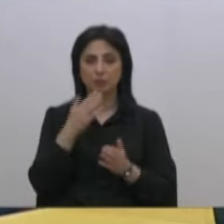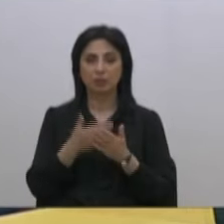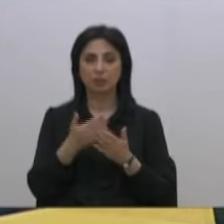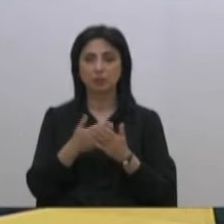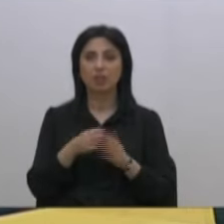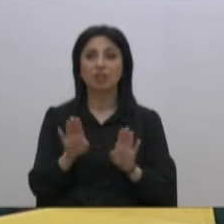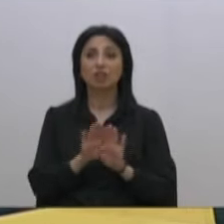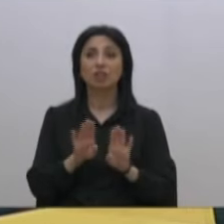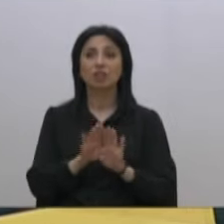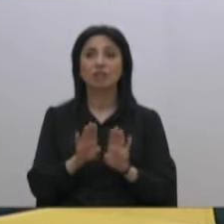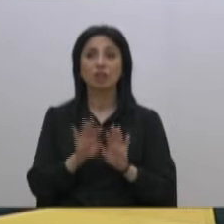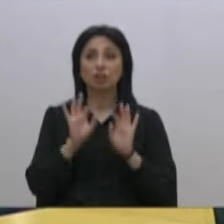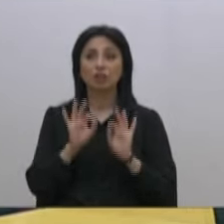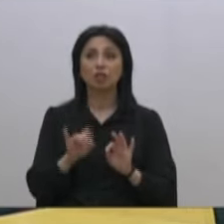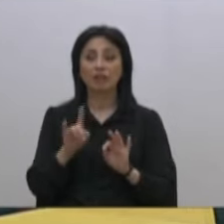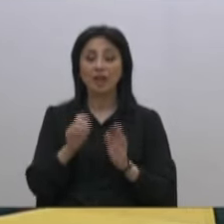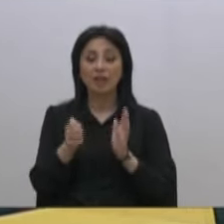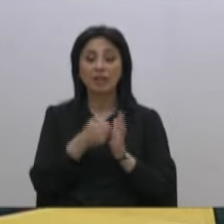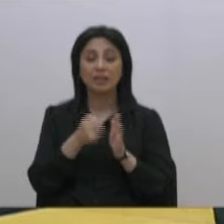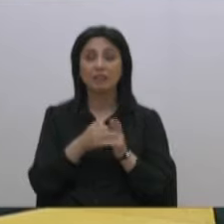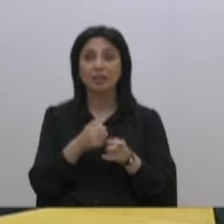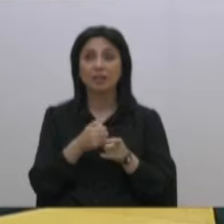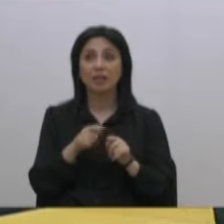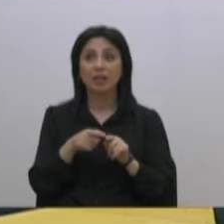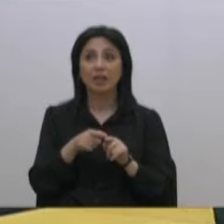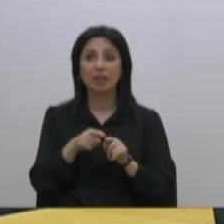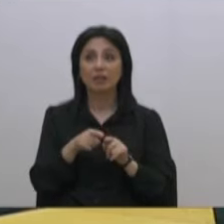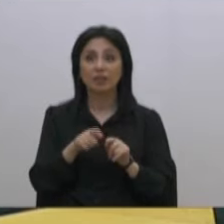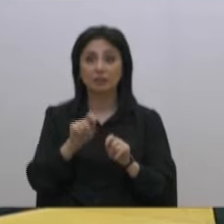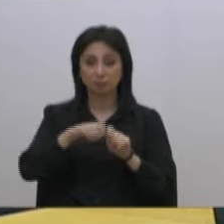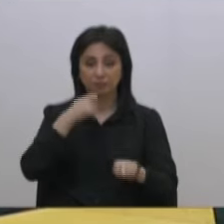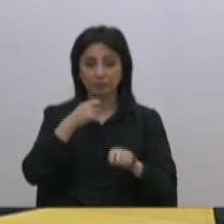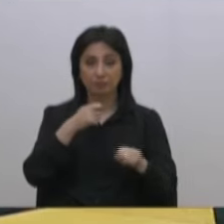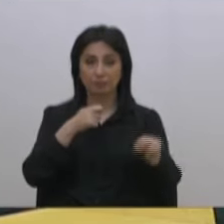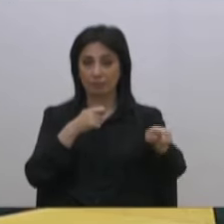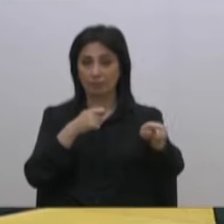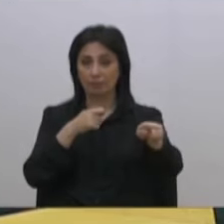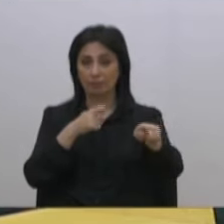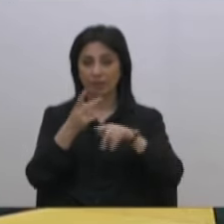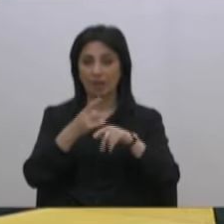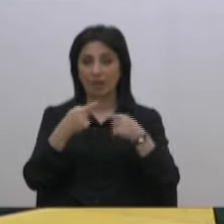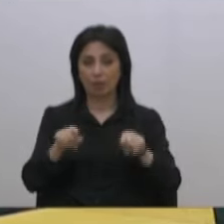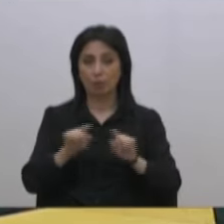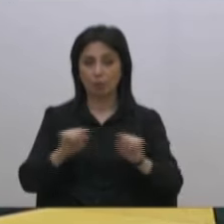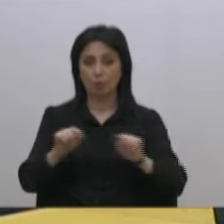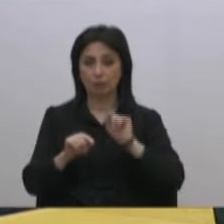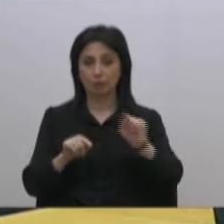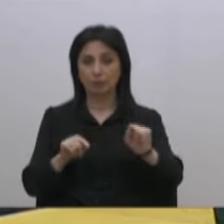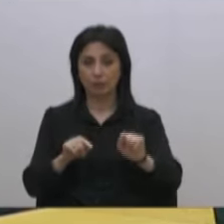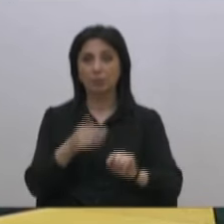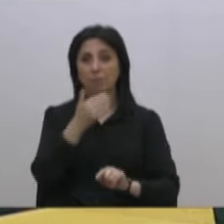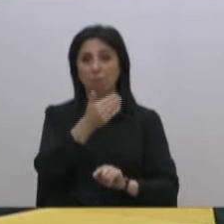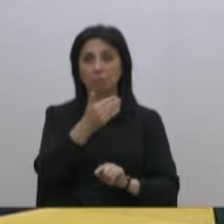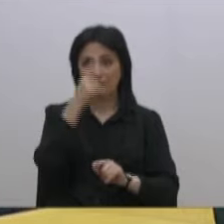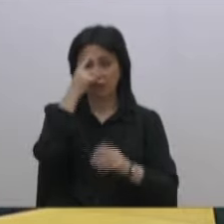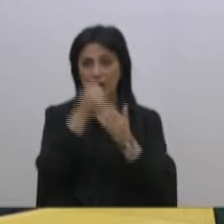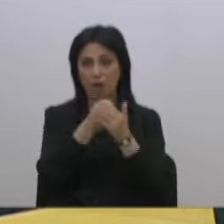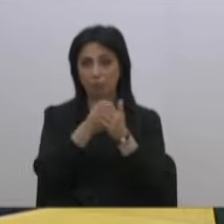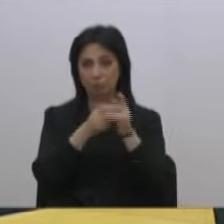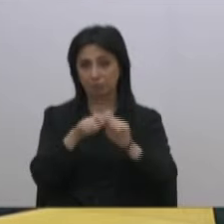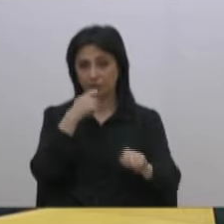მაჩვენებელთან შედარებით, სწორედ რაც დააკლდა, აი ის წაგართვათ ამ რადიკალურმა ოპოზიციამ და მათმა